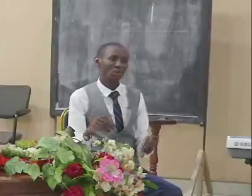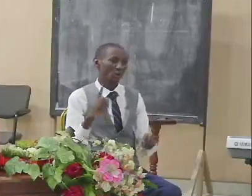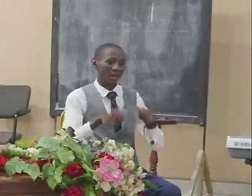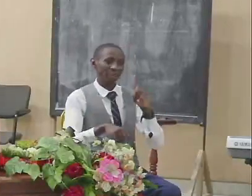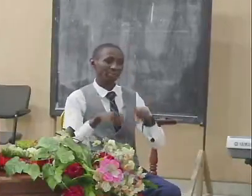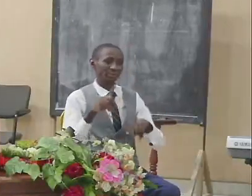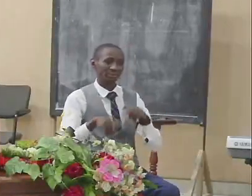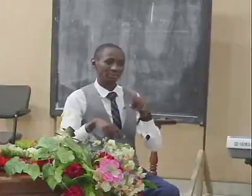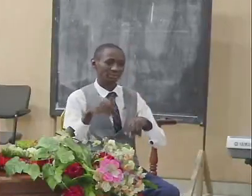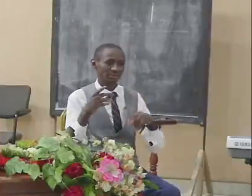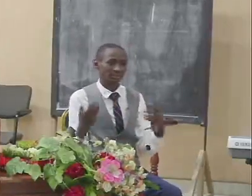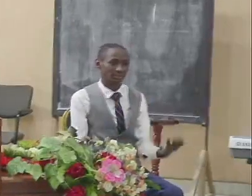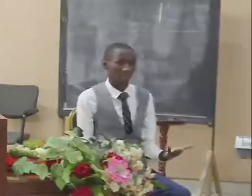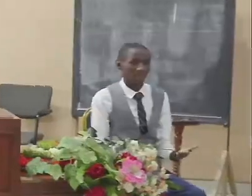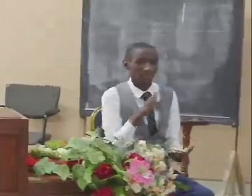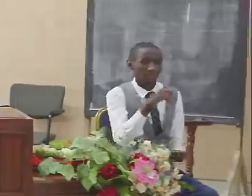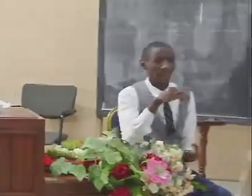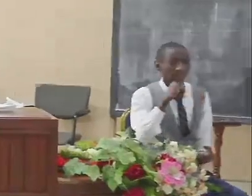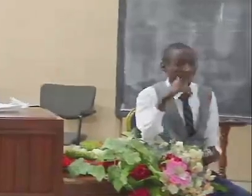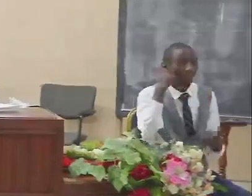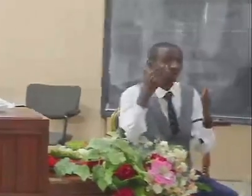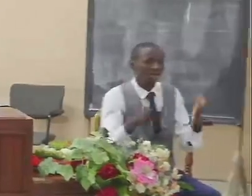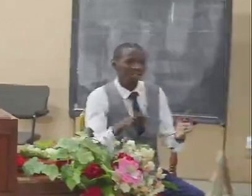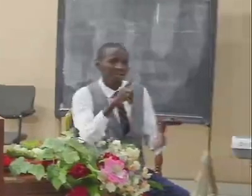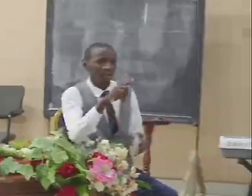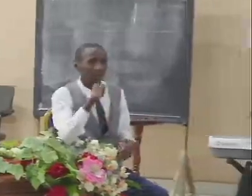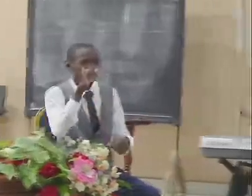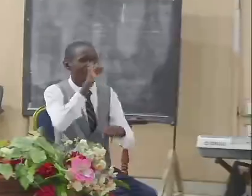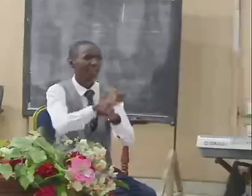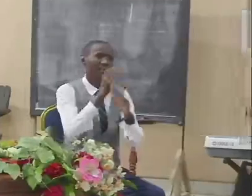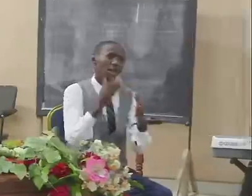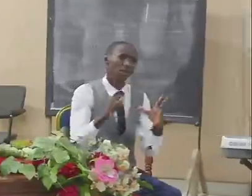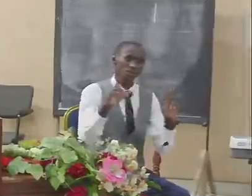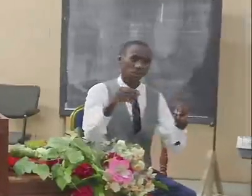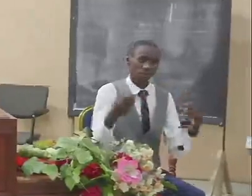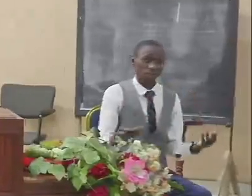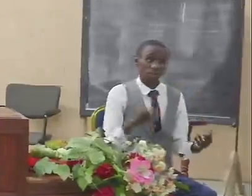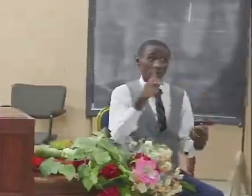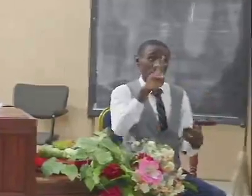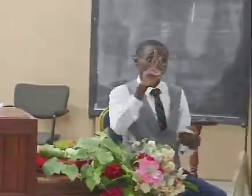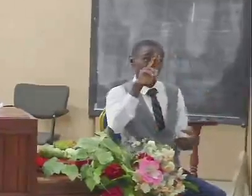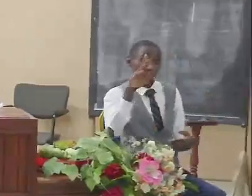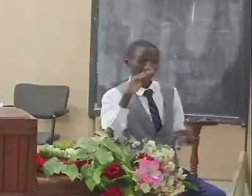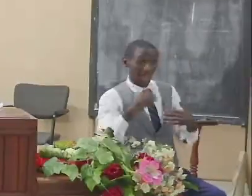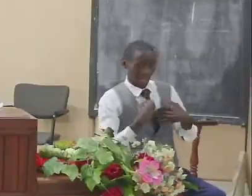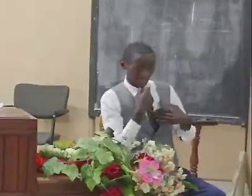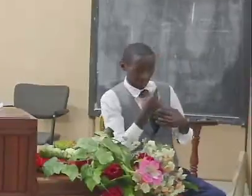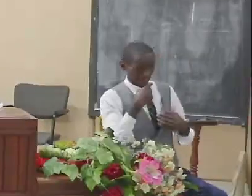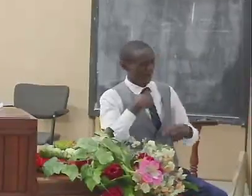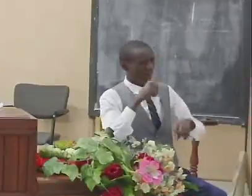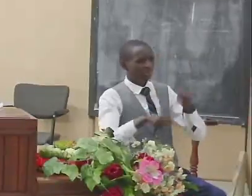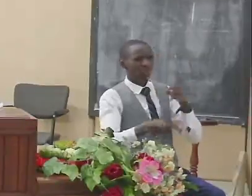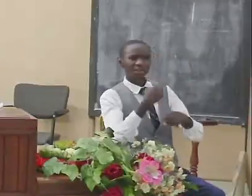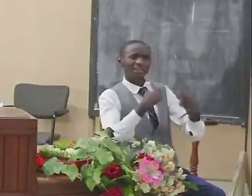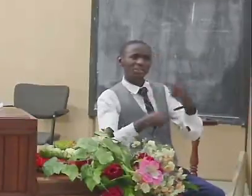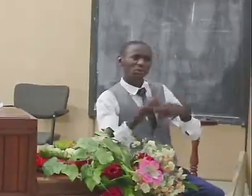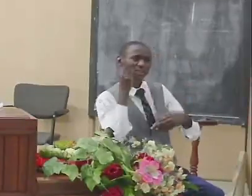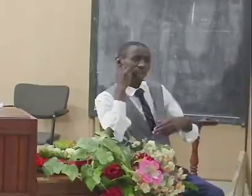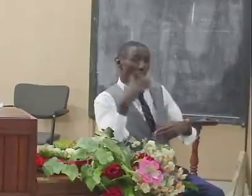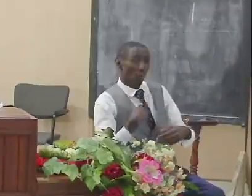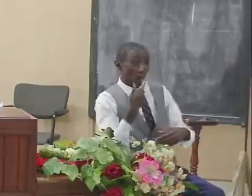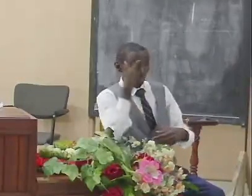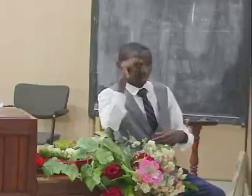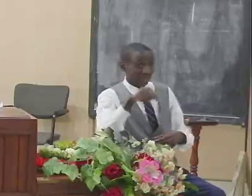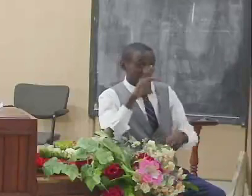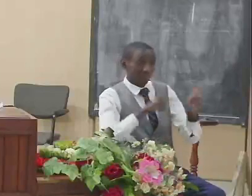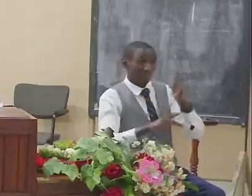non. À non, tu n'es pas vainqueur. Non. Uria dit. Uria kasema. Je ne vais pas rentrer là-bas. Ni sitarudia. Pendant qu'Israël est